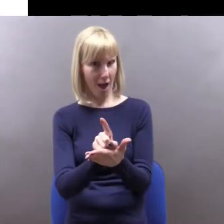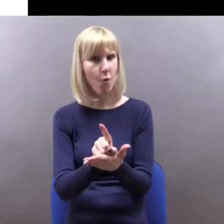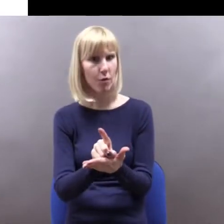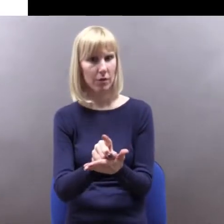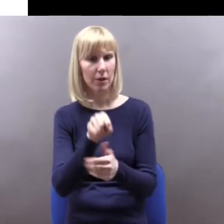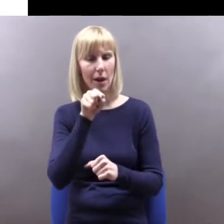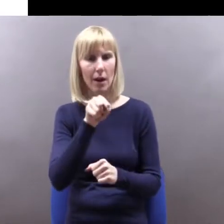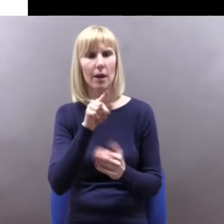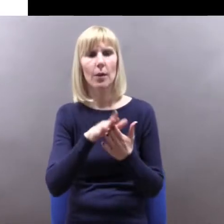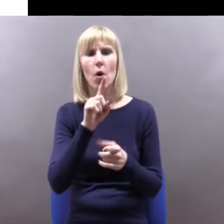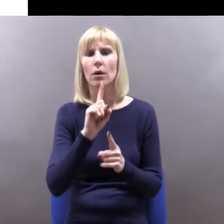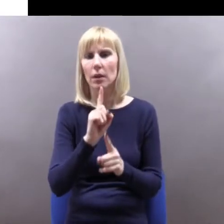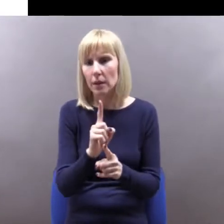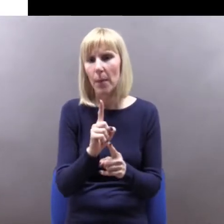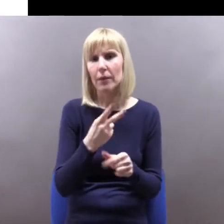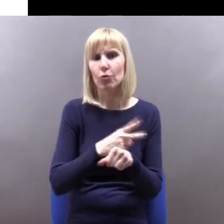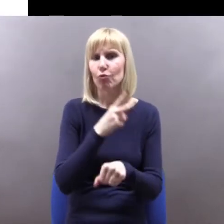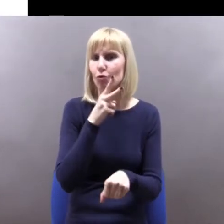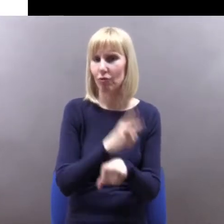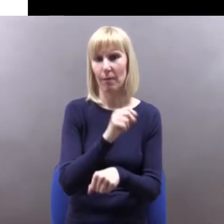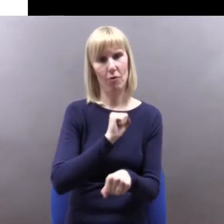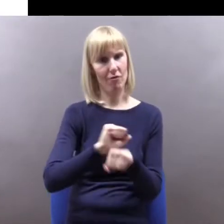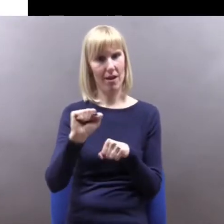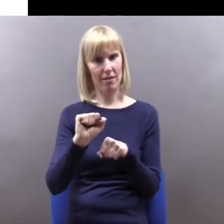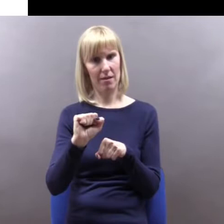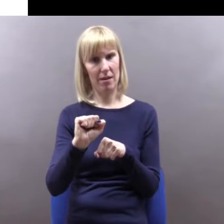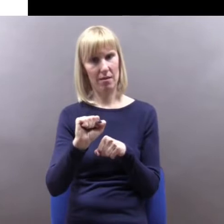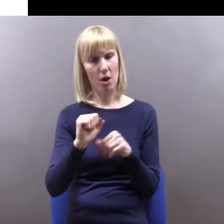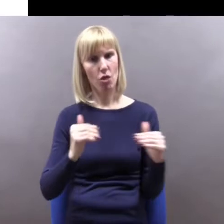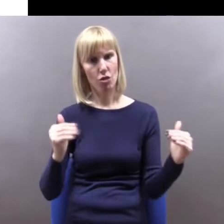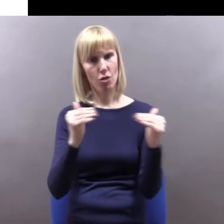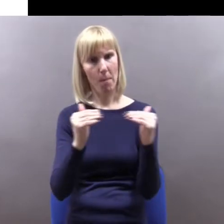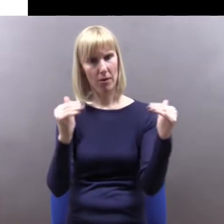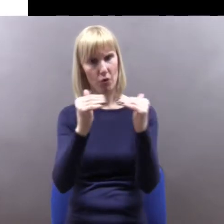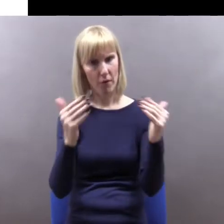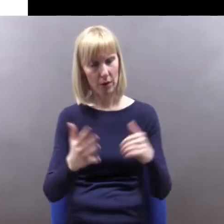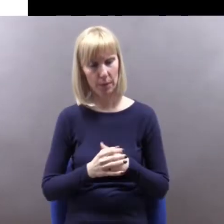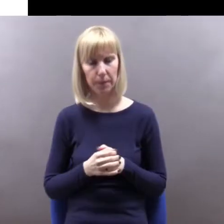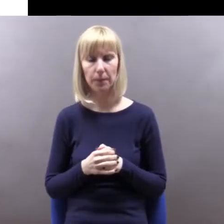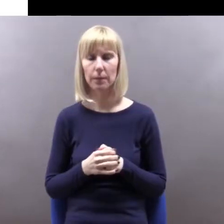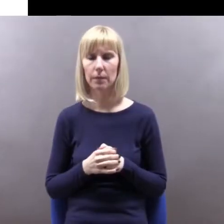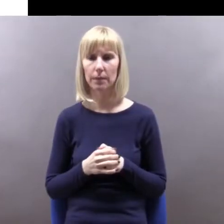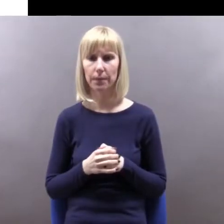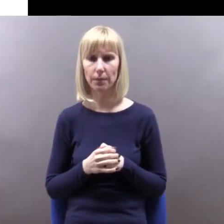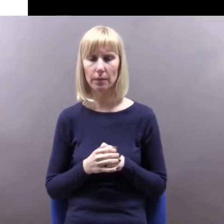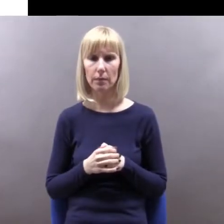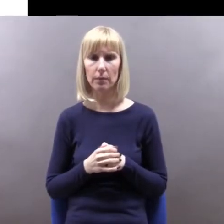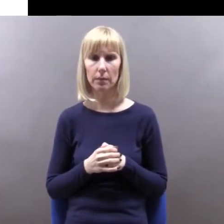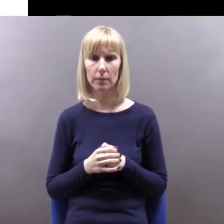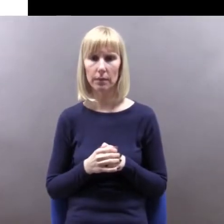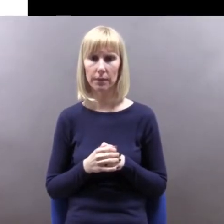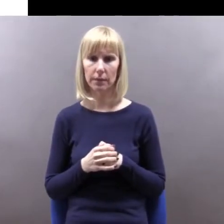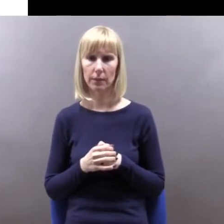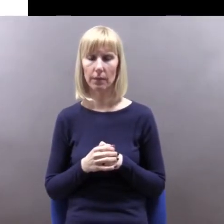z niepełnosprawnościami, co nie znaczy, że wszystkie nasze przestrzenie są dostępne. Tak jak powiedziałam, są jeszcze takie